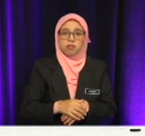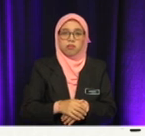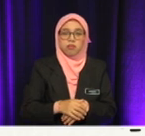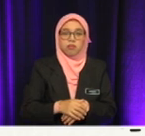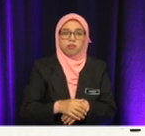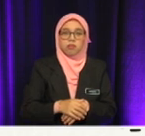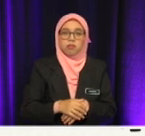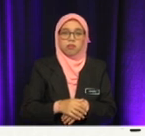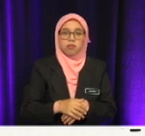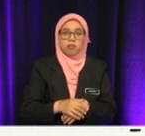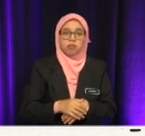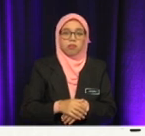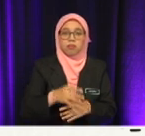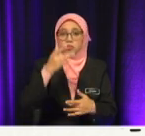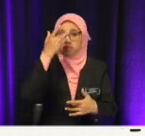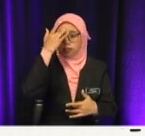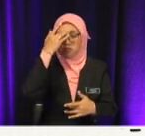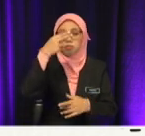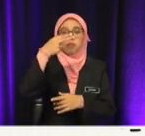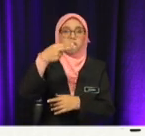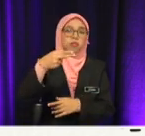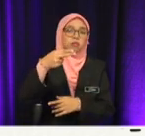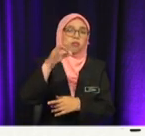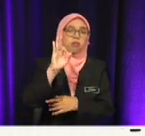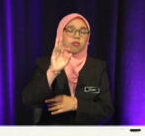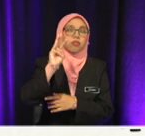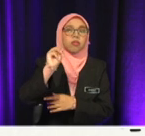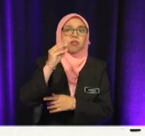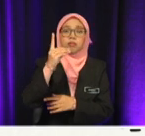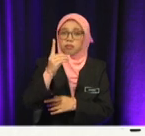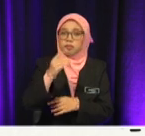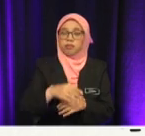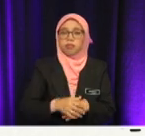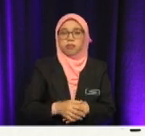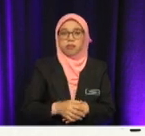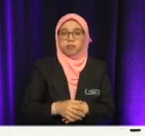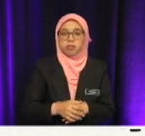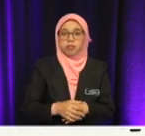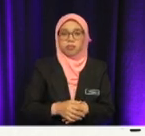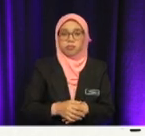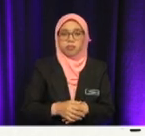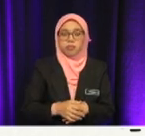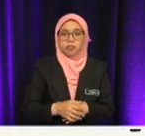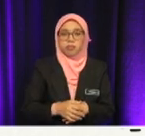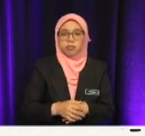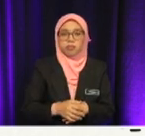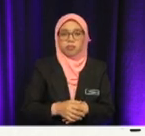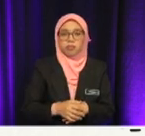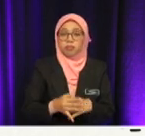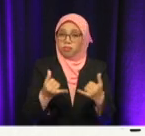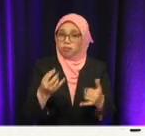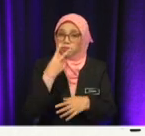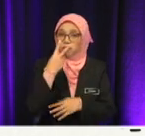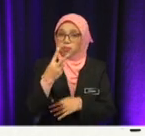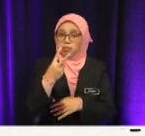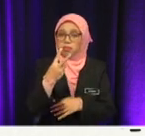taska iaitu penyakit tangan, kaki dan juga mulut, HFMD. Okey, kita lihat pula,